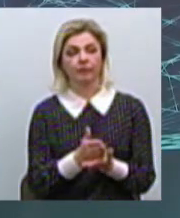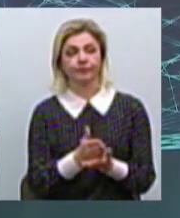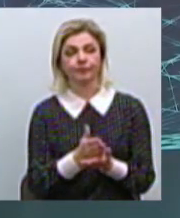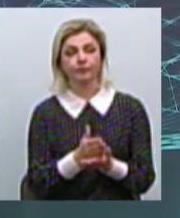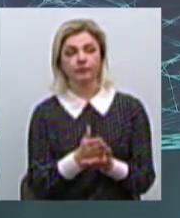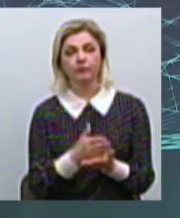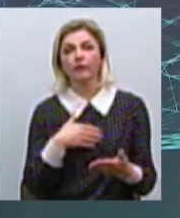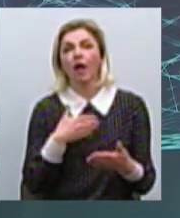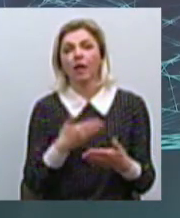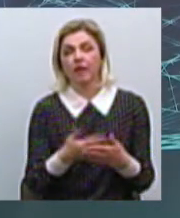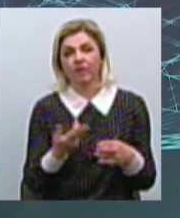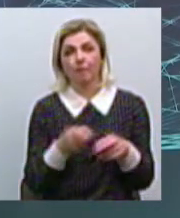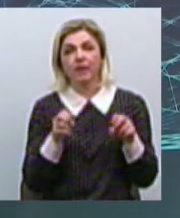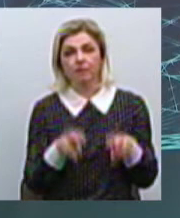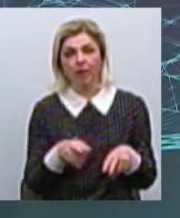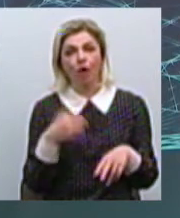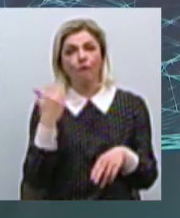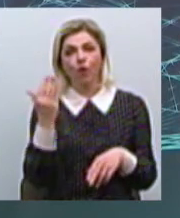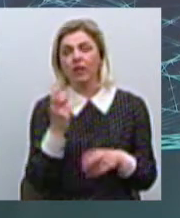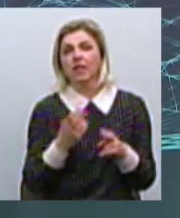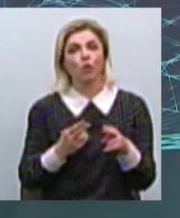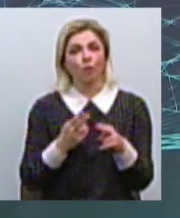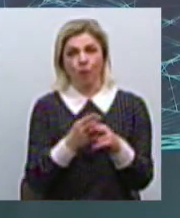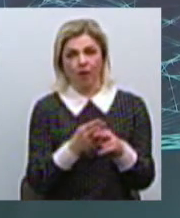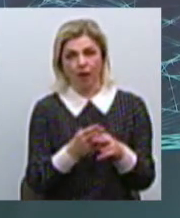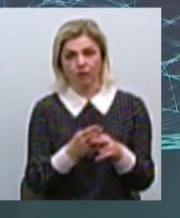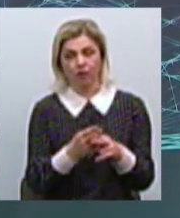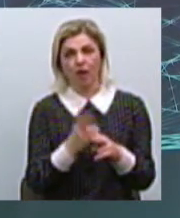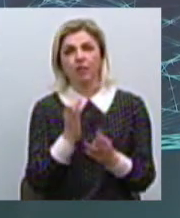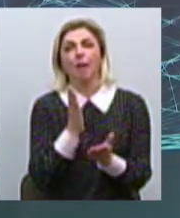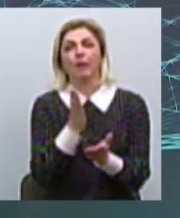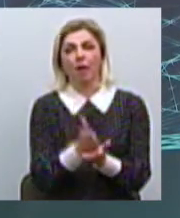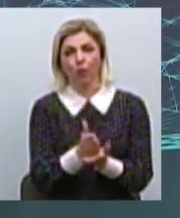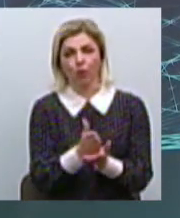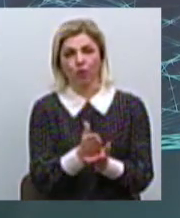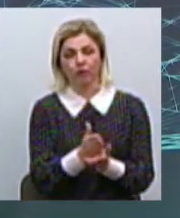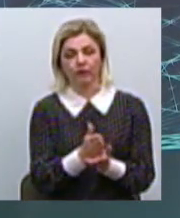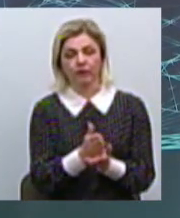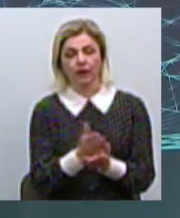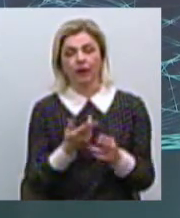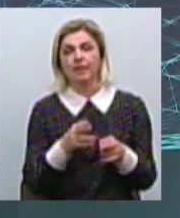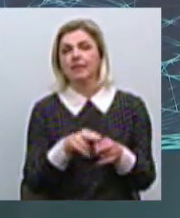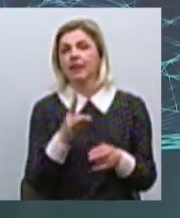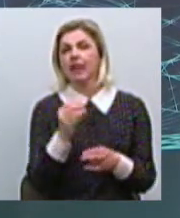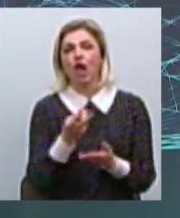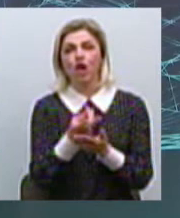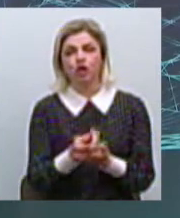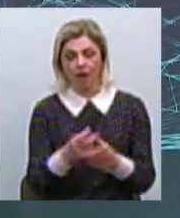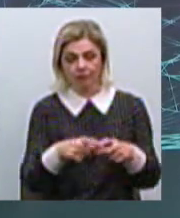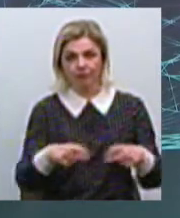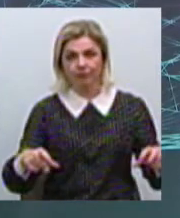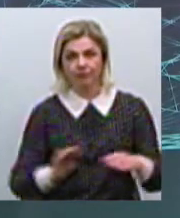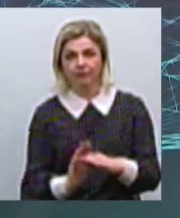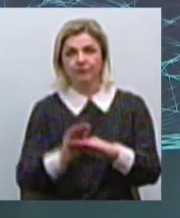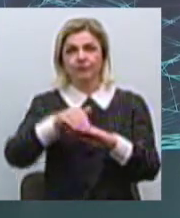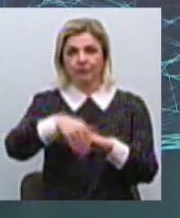елементом активної безпеки, тобто вони не запобігають напряму. Це не лежачі поліцейські, це не якісь